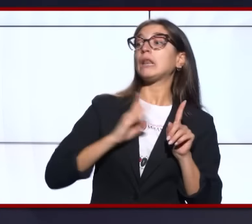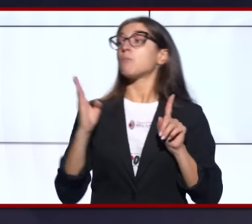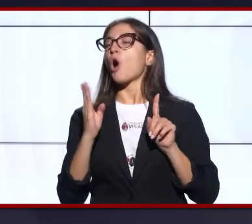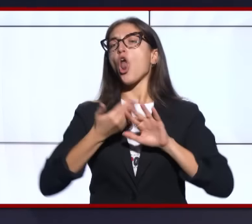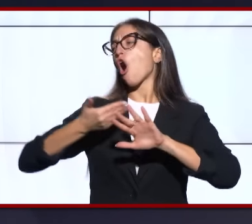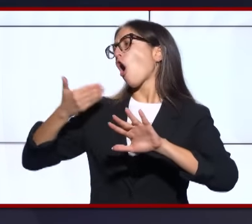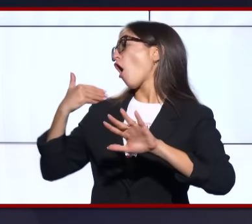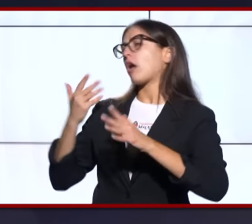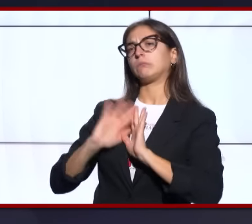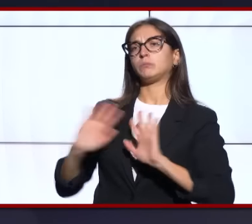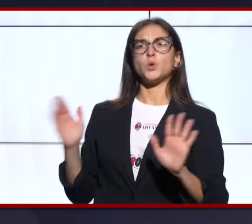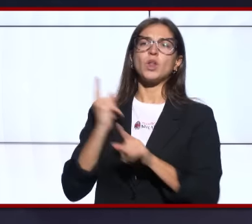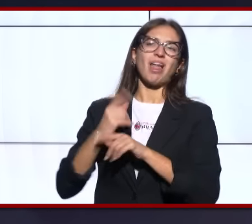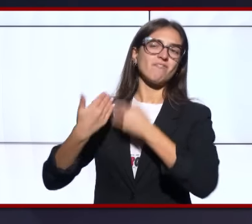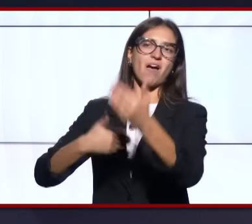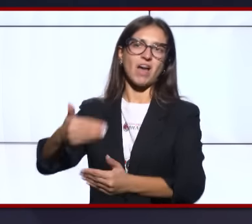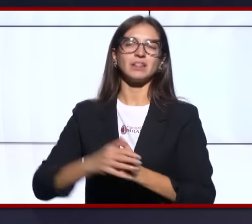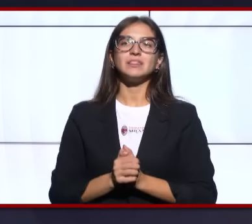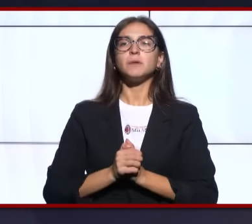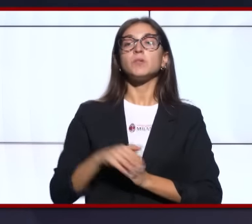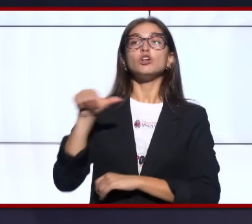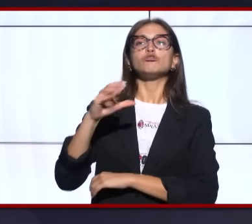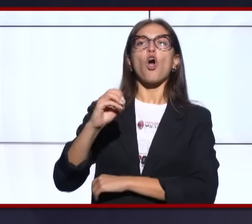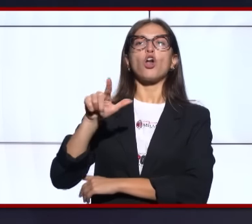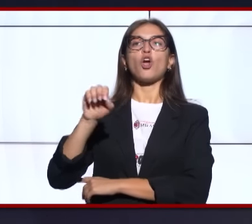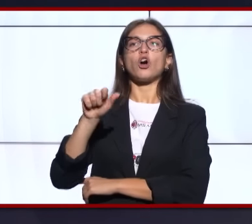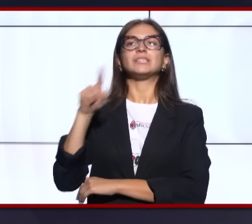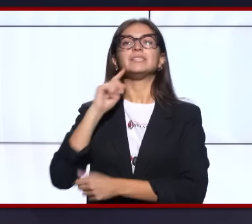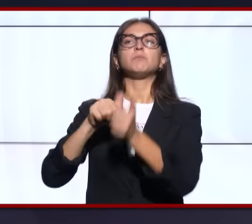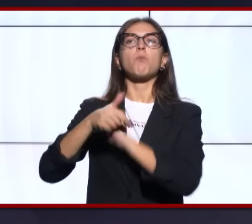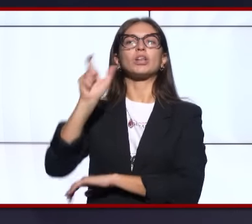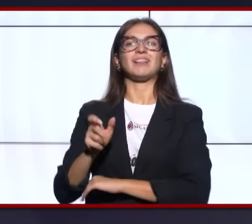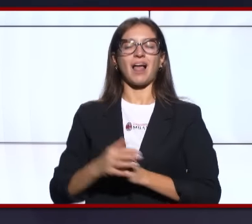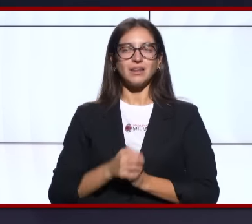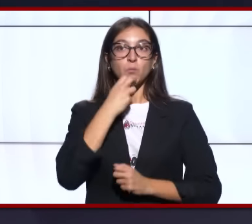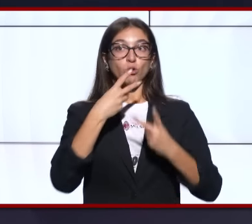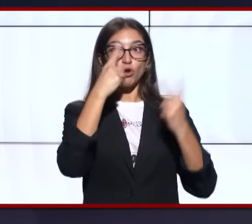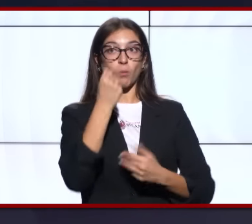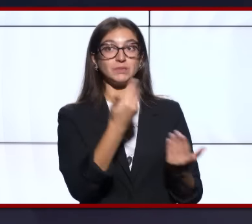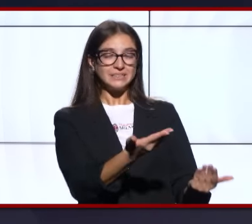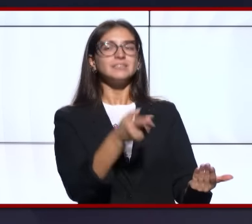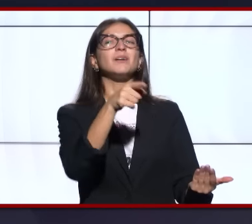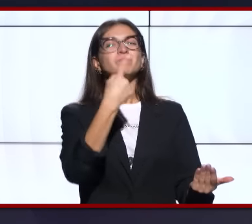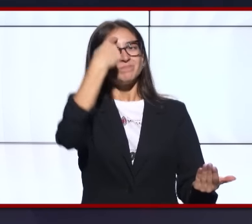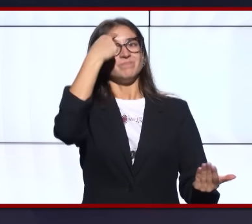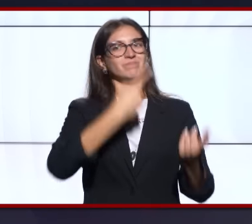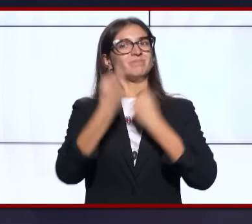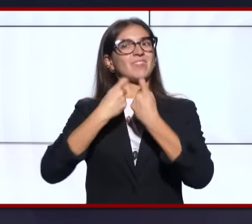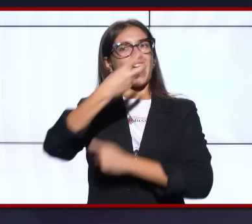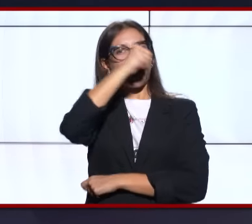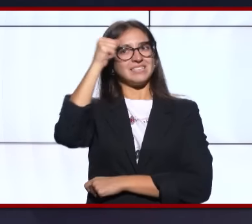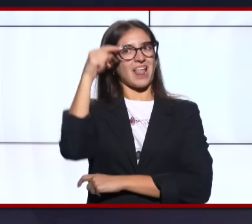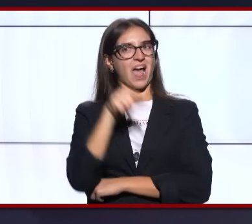andare avanti viscogliosi Sport Italia Salve Mister la riporto un po' all'estate in tanti soprattutto tifosi